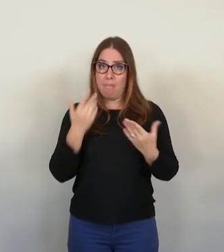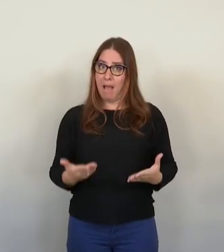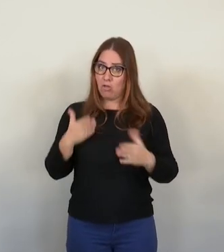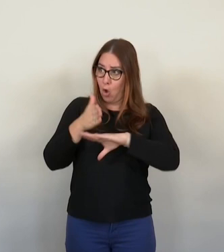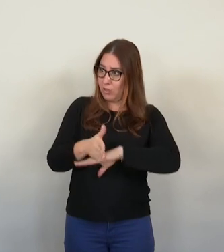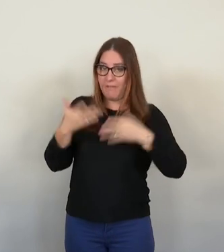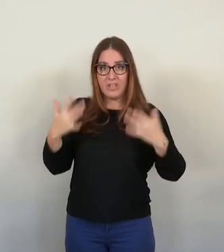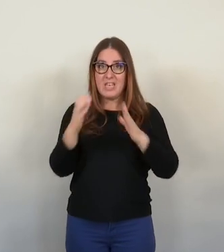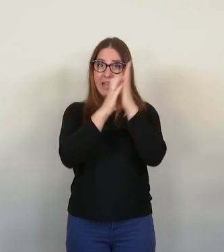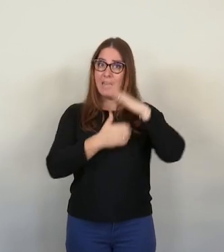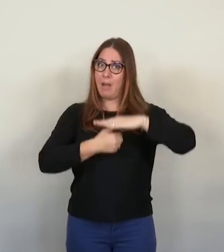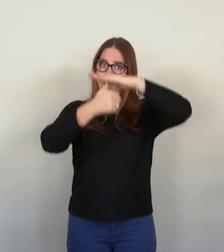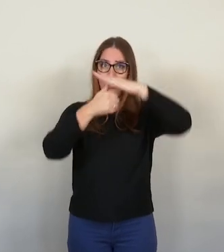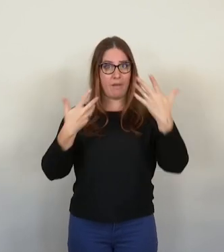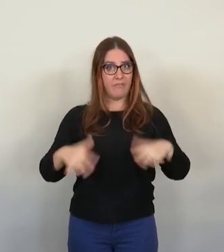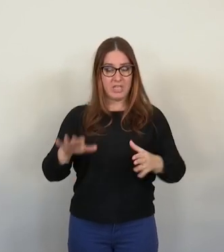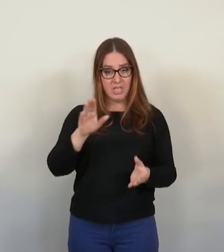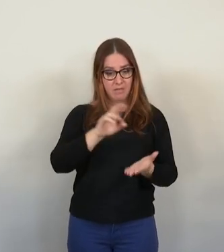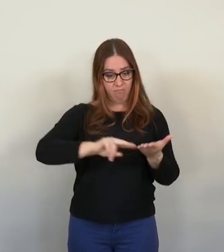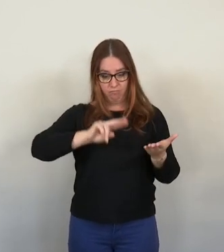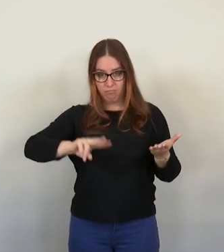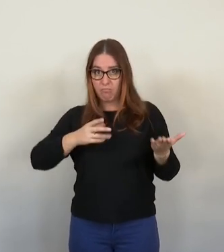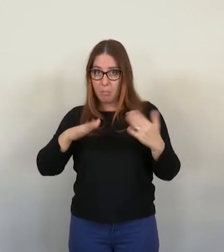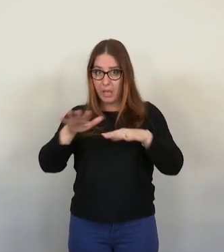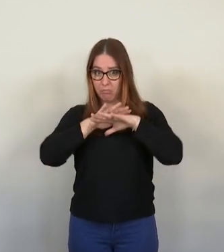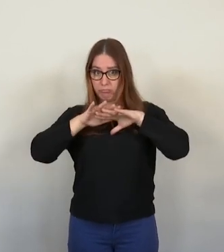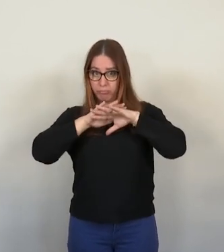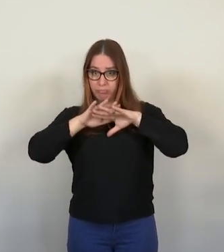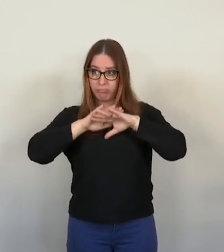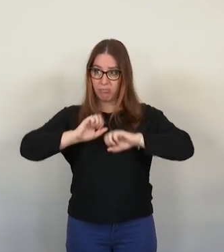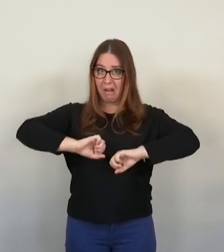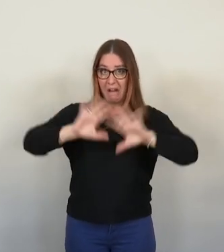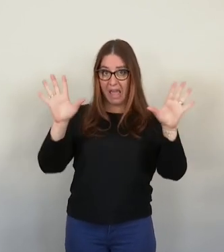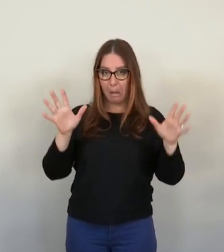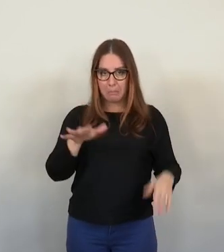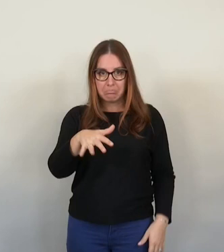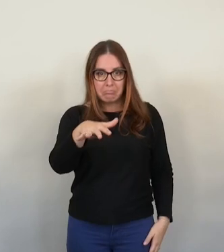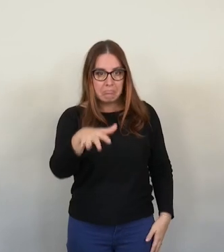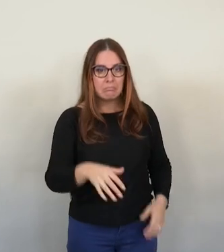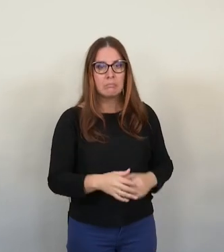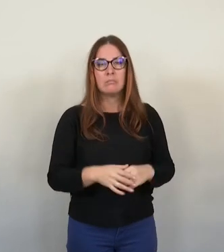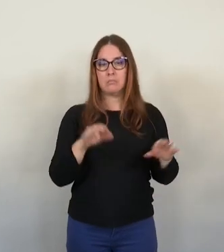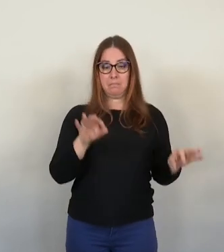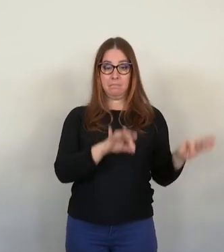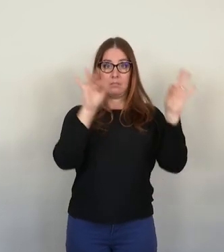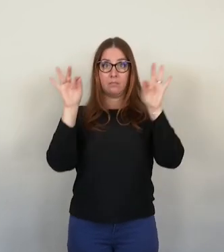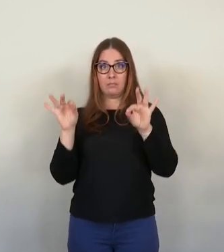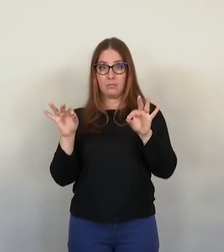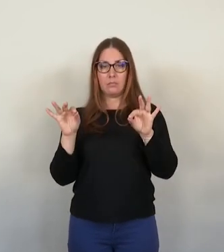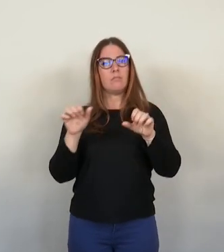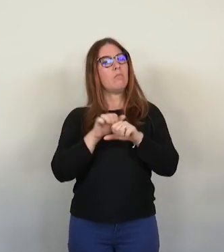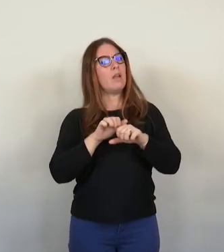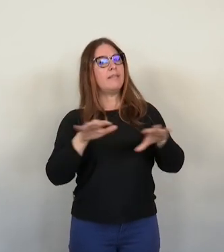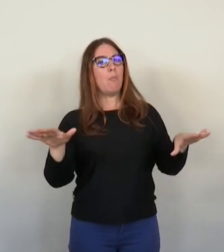cadres nous les avons entre les mains pour autant je j'avoue ne pas y voir beaucoup plus clair vous nous dites je cite que le déploiement de